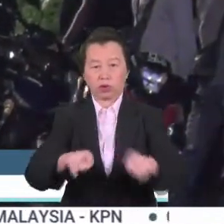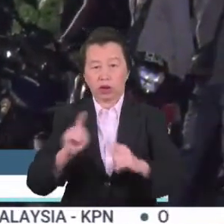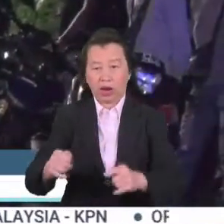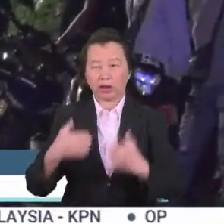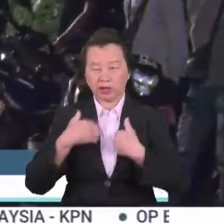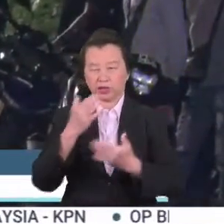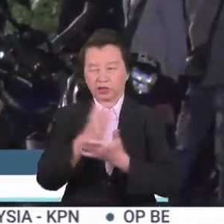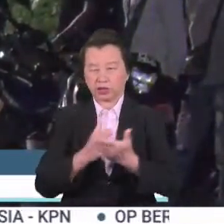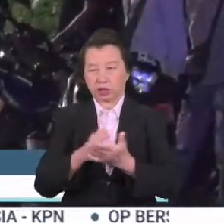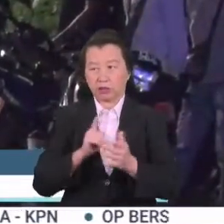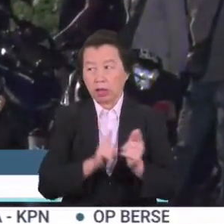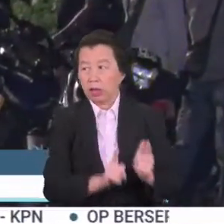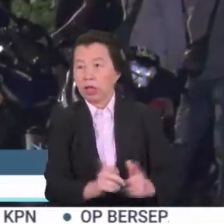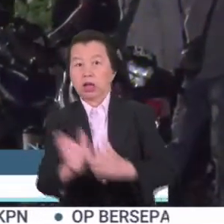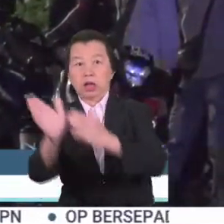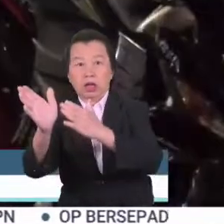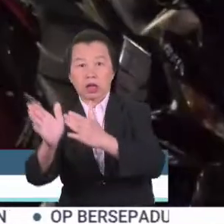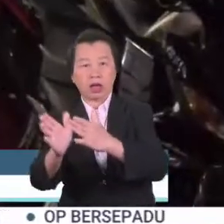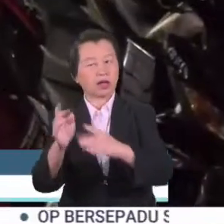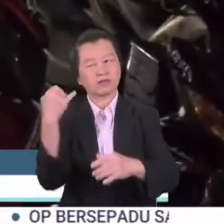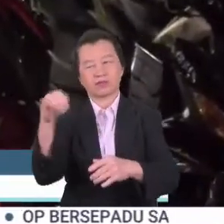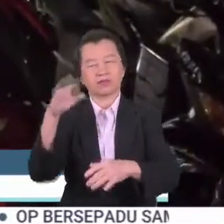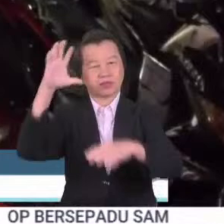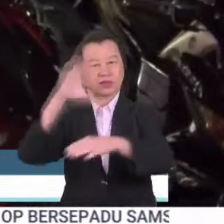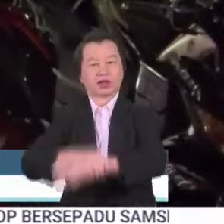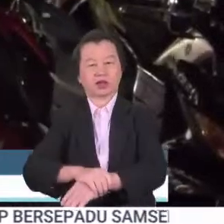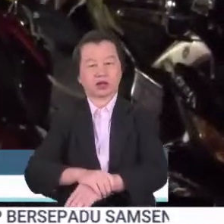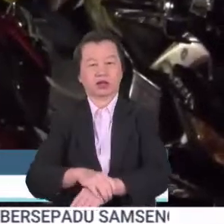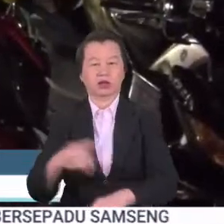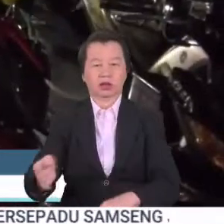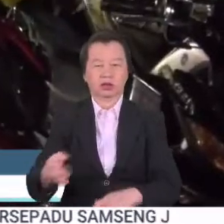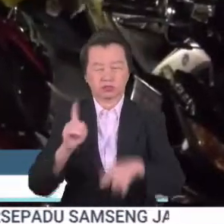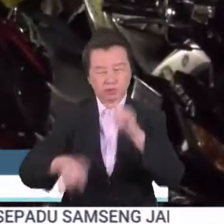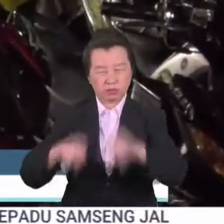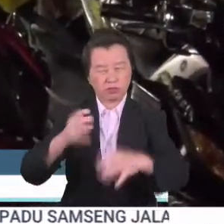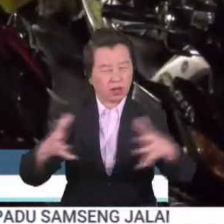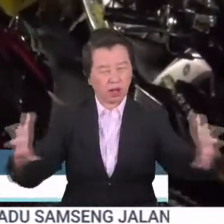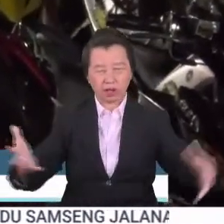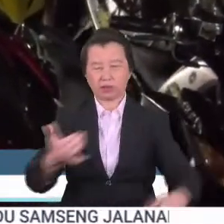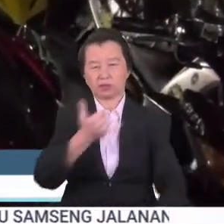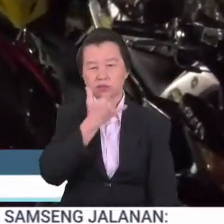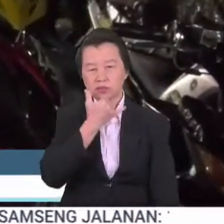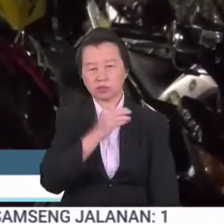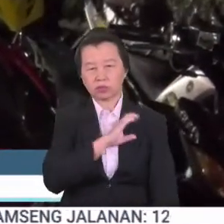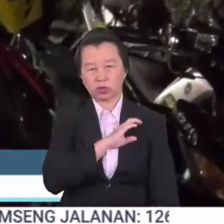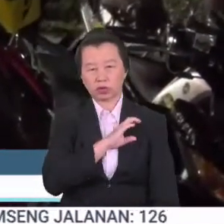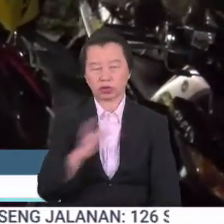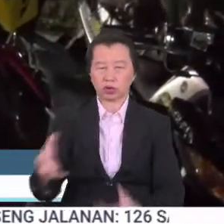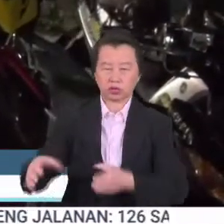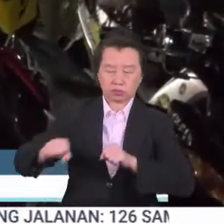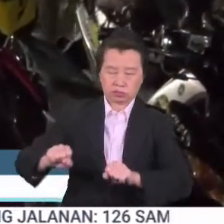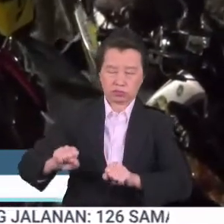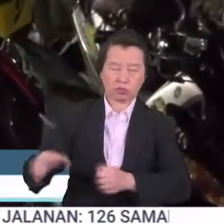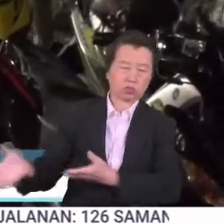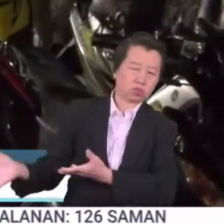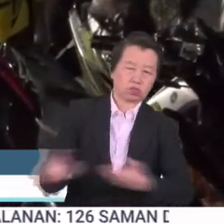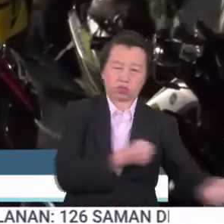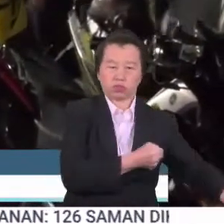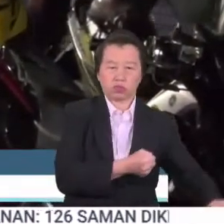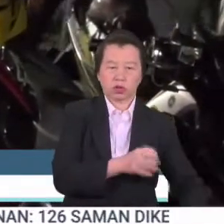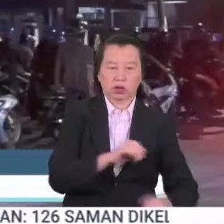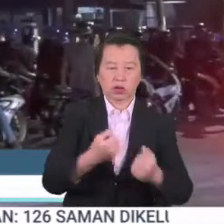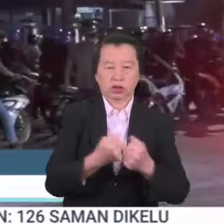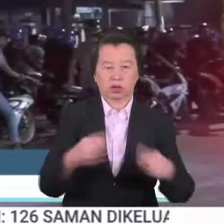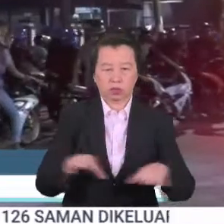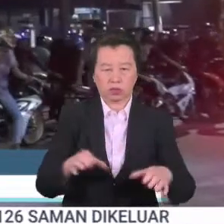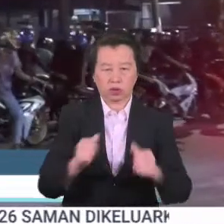melarikan diri namun gagal 100 Saman dikeluarkan atas pelbagai kesalahan trafik polis turut menyita 20 motosikal yang melakukan